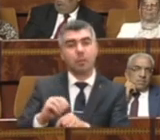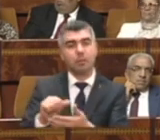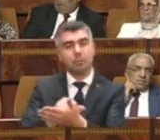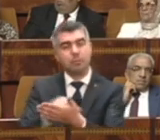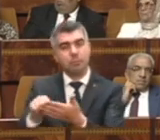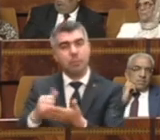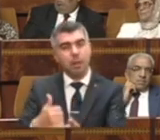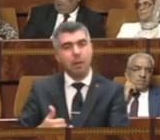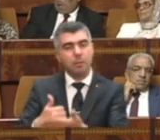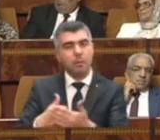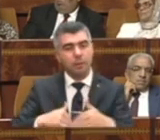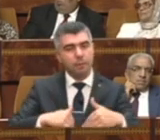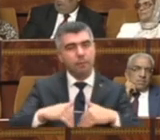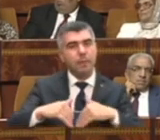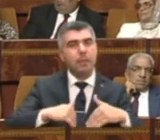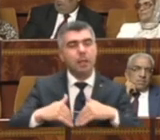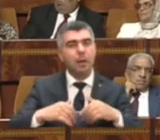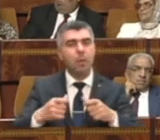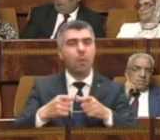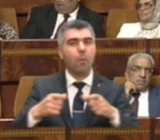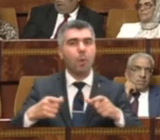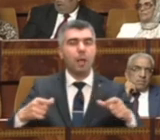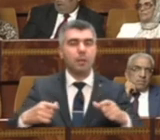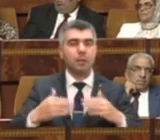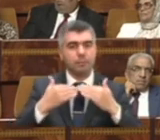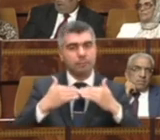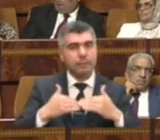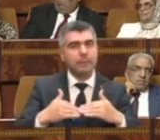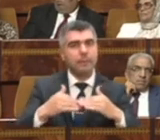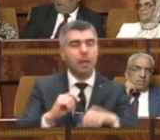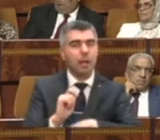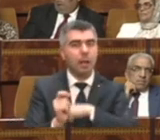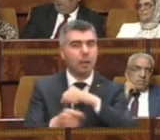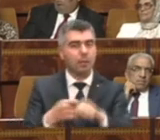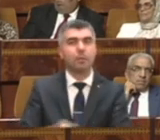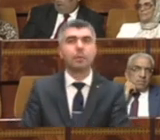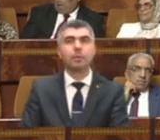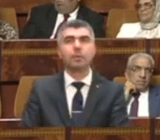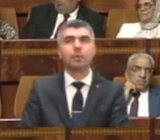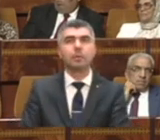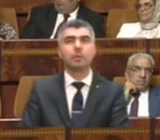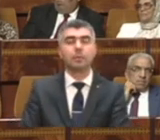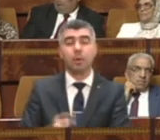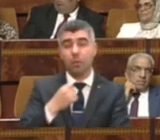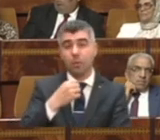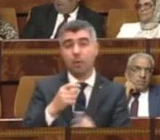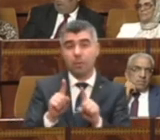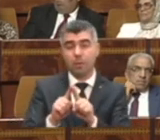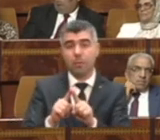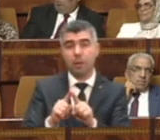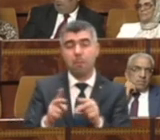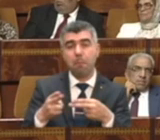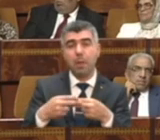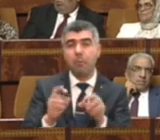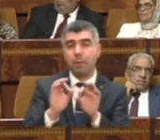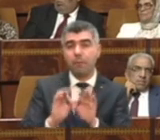تعبيد وتوسيع الشبكه الطرقيه بالعالم القروي. وكما قلت لكم ان النقل السري حتى هو راه كيلعب واحد